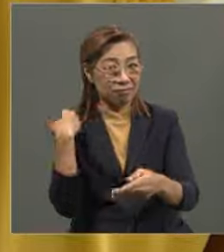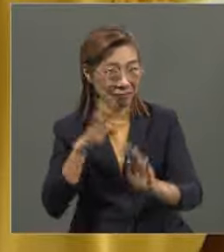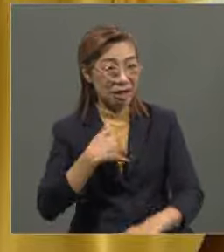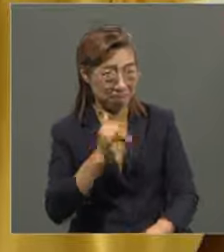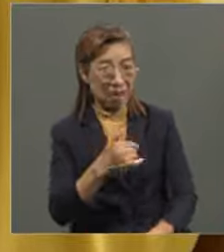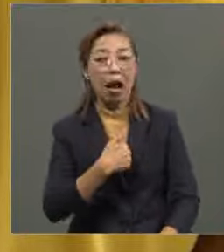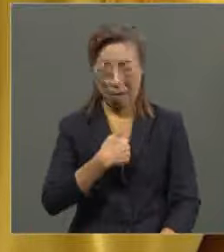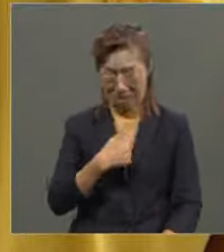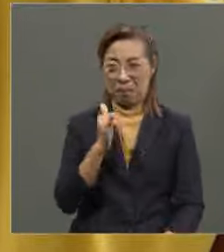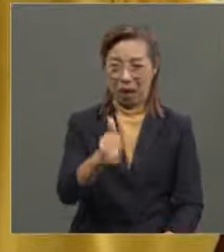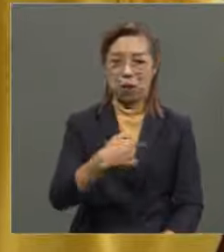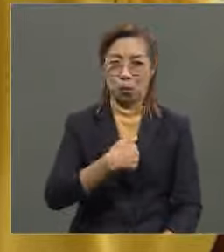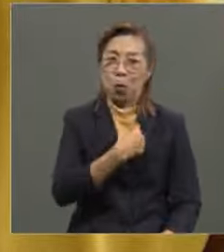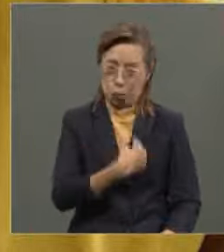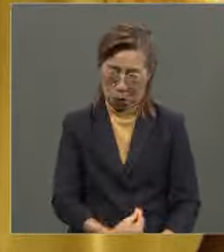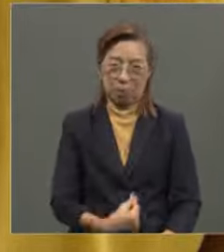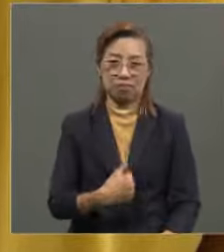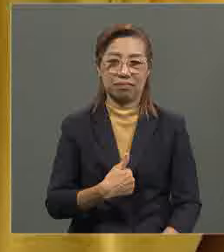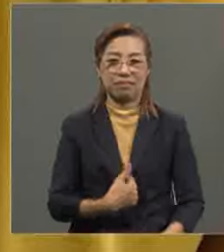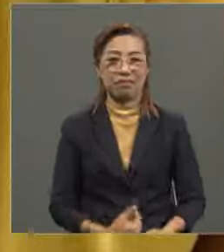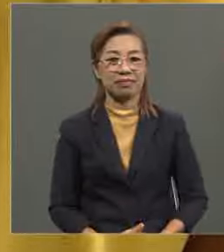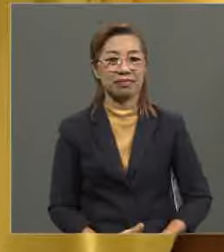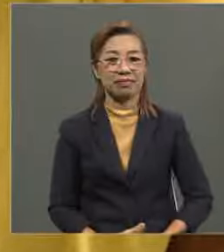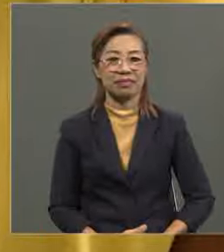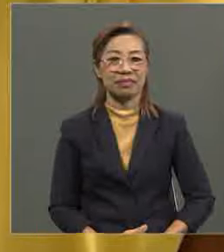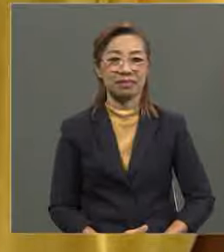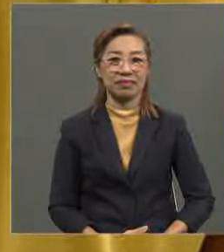มาดูอีกค่ะเพราะว่าหนูชอบมาก